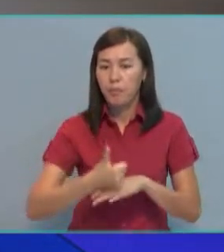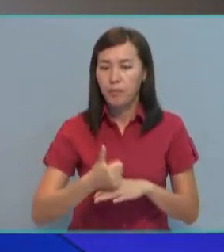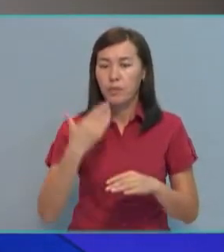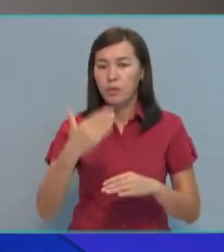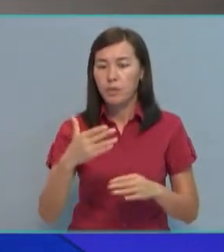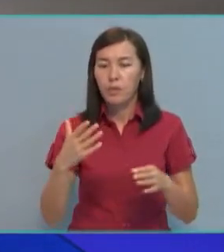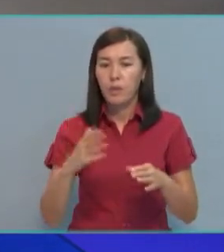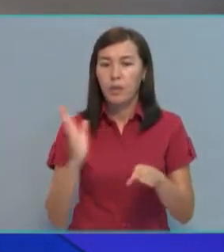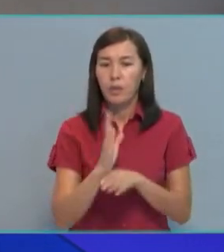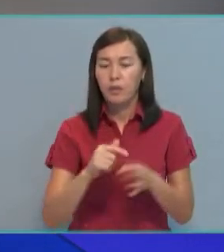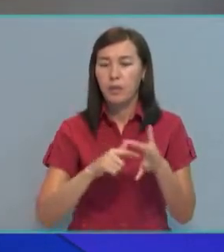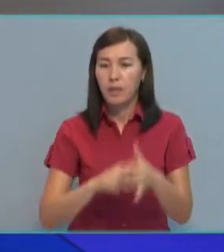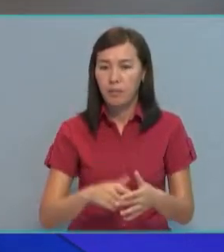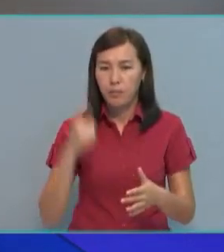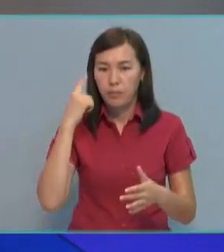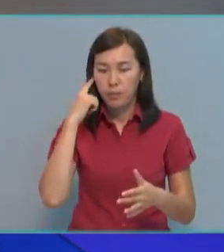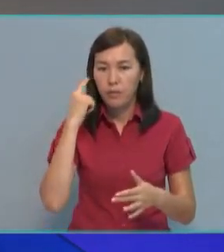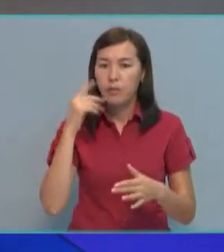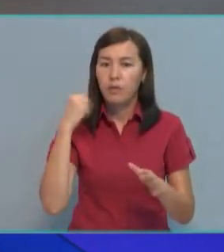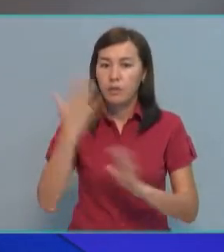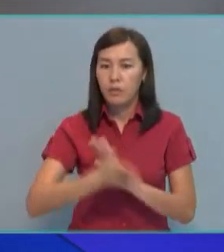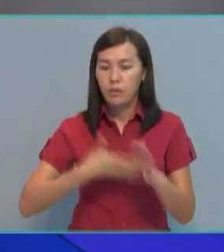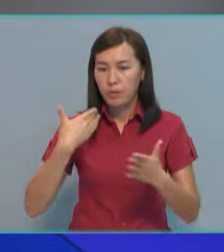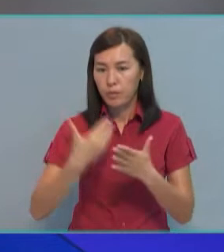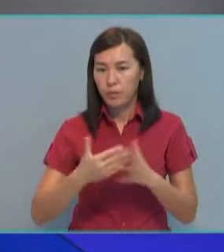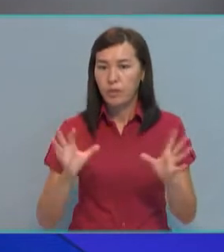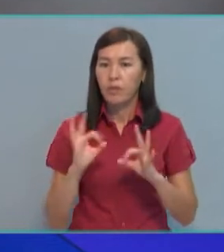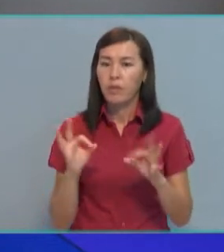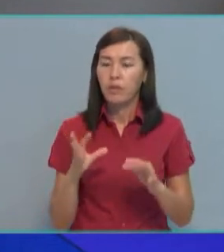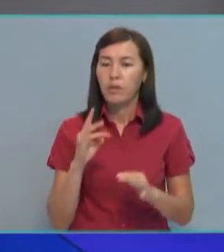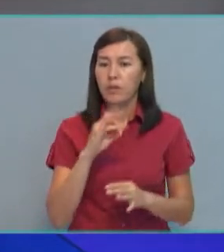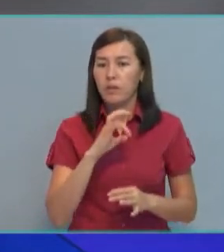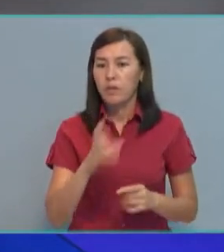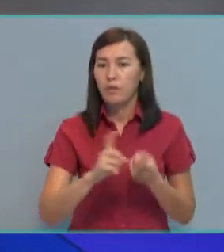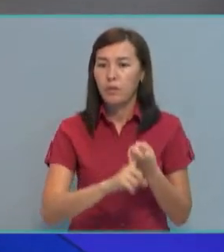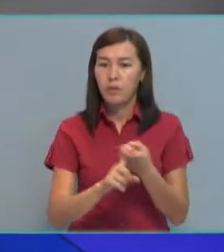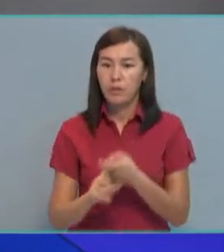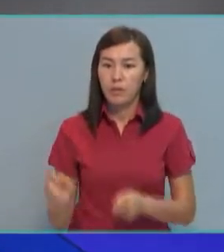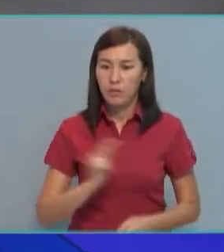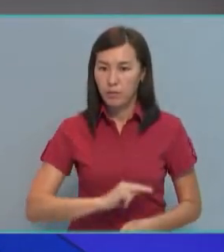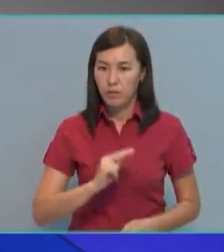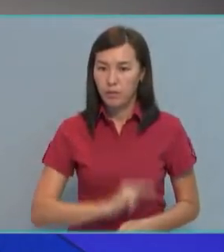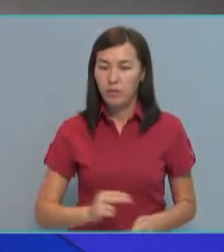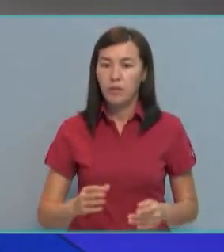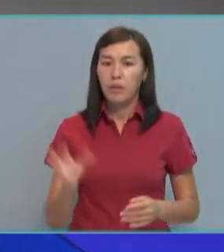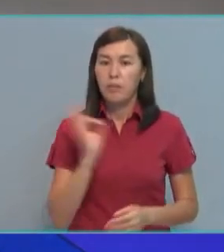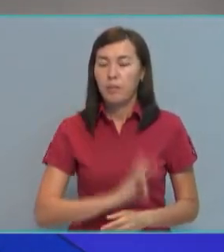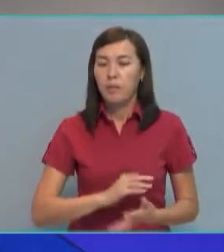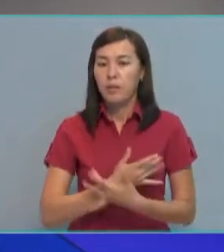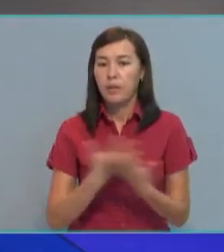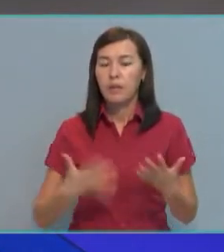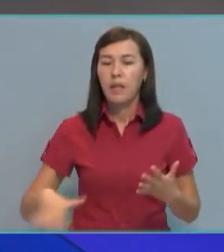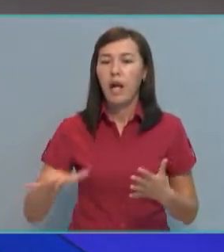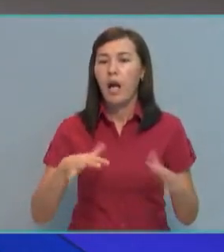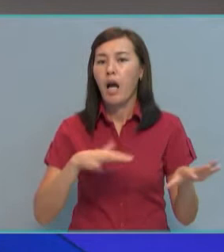кәсіпкерлердің қаулыда көрсетілген талапқа құлақ асып, түсіністік танытып отырғанын айтады. Коронавирустық инфекцияның таралмауы үшін қолданылып жатқан